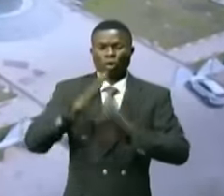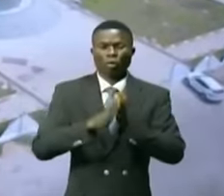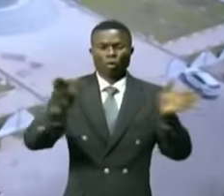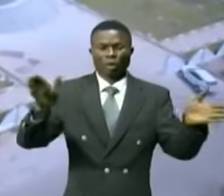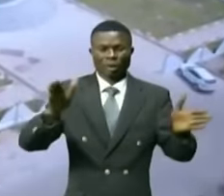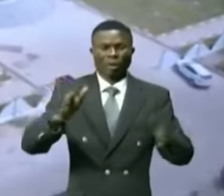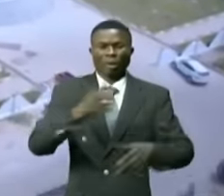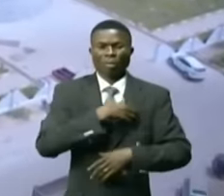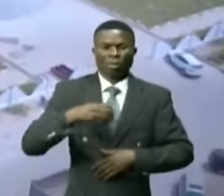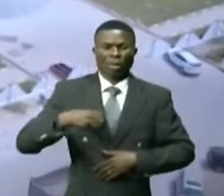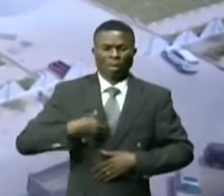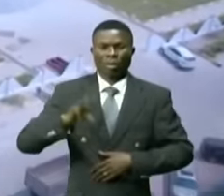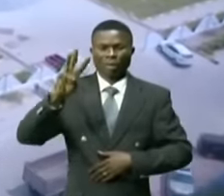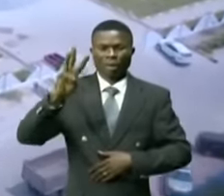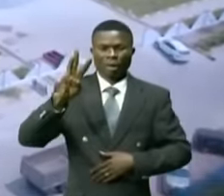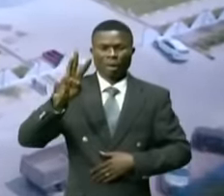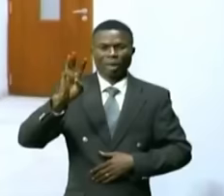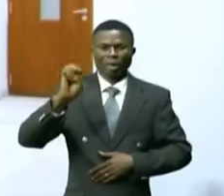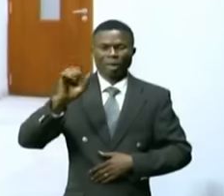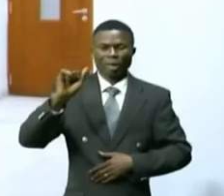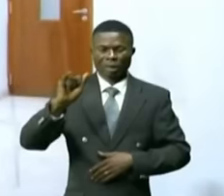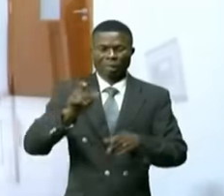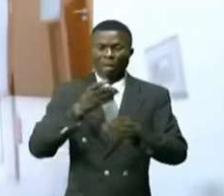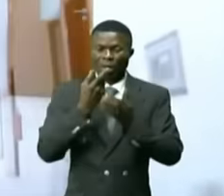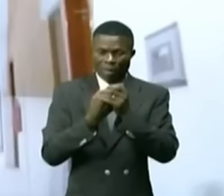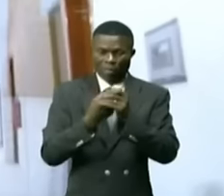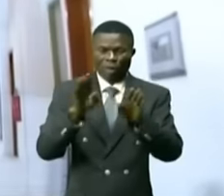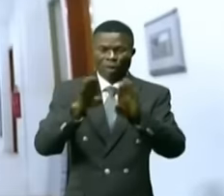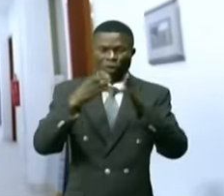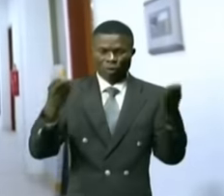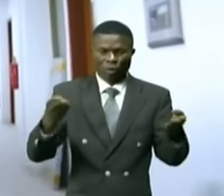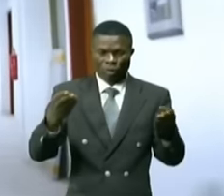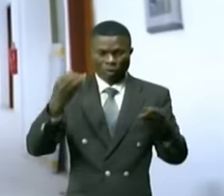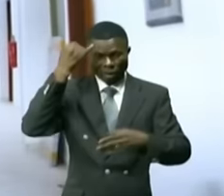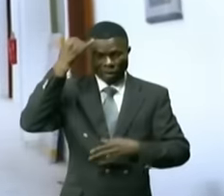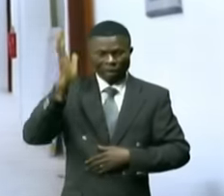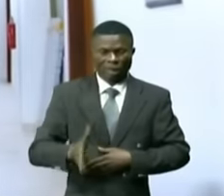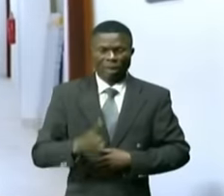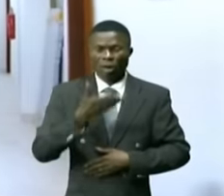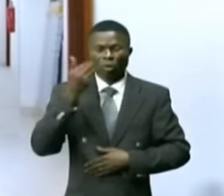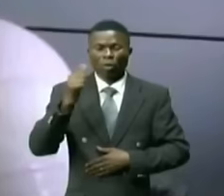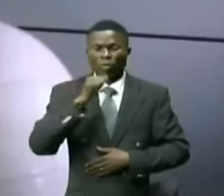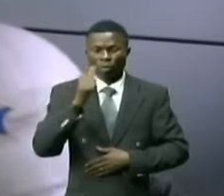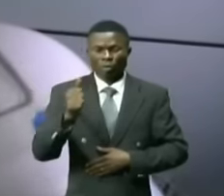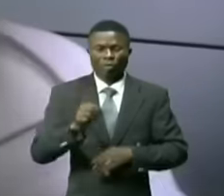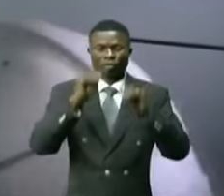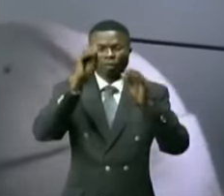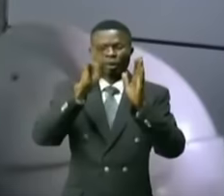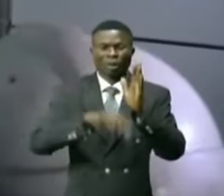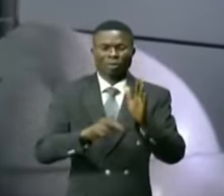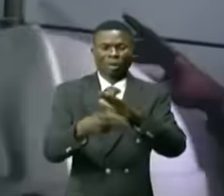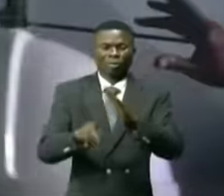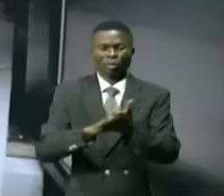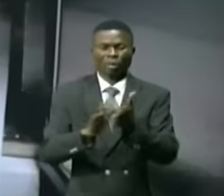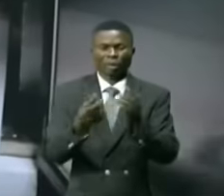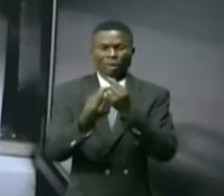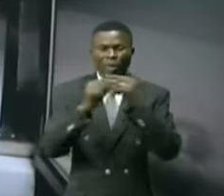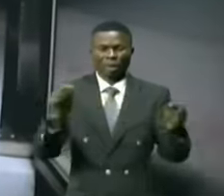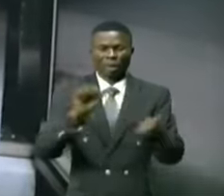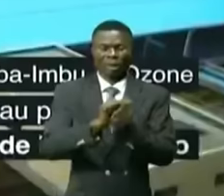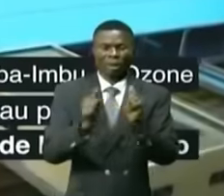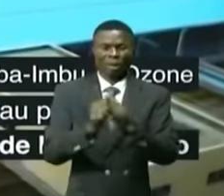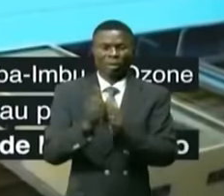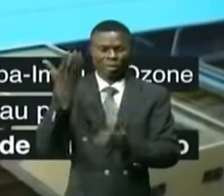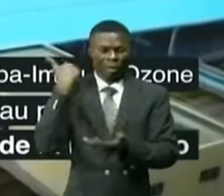de Mamayemo qui sera inauguré bientôt par son initiateur, sans oublier la gratuité de l'enseignement. En matière de desserte,